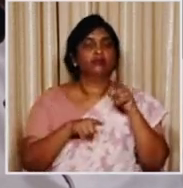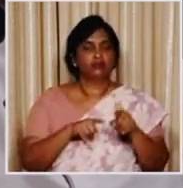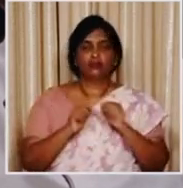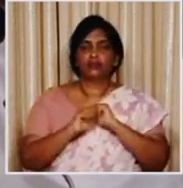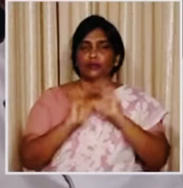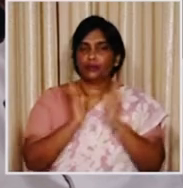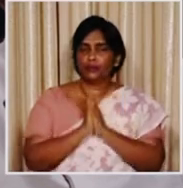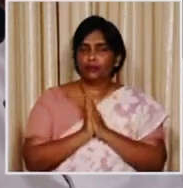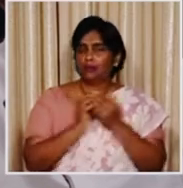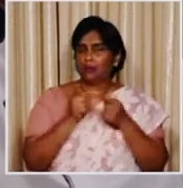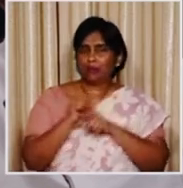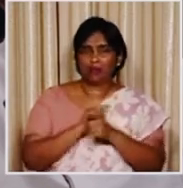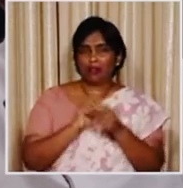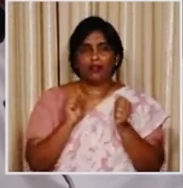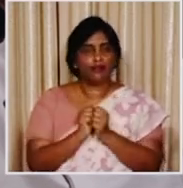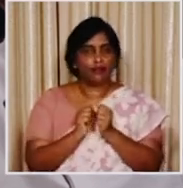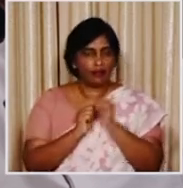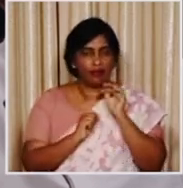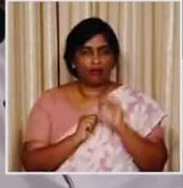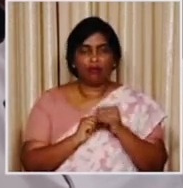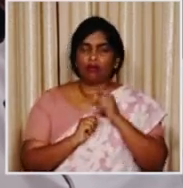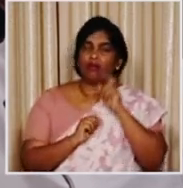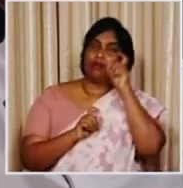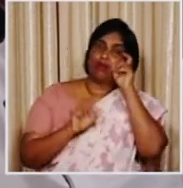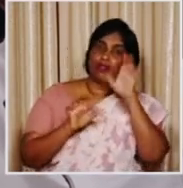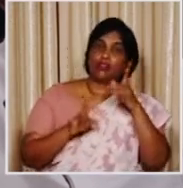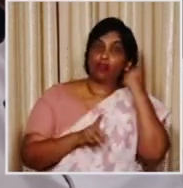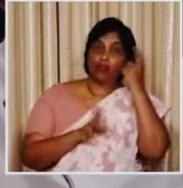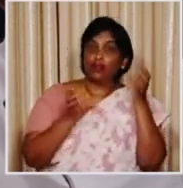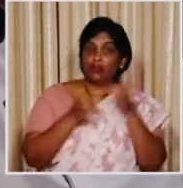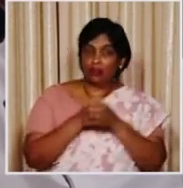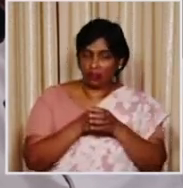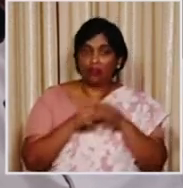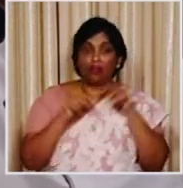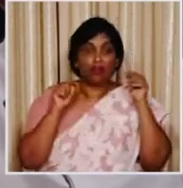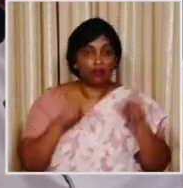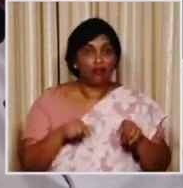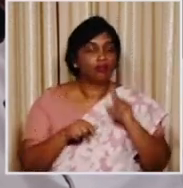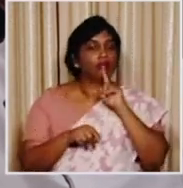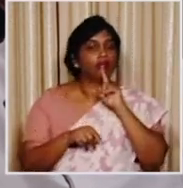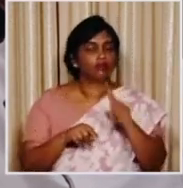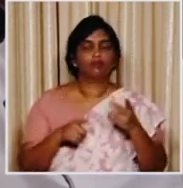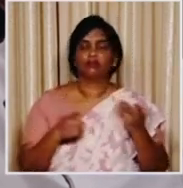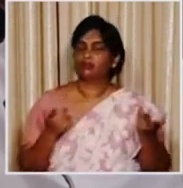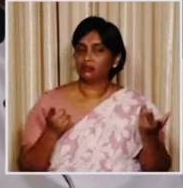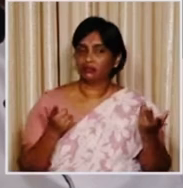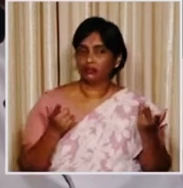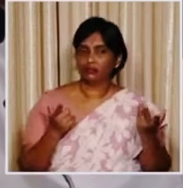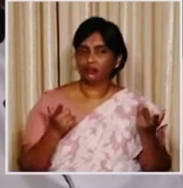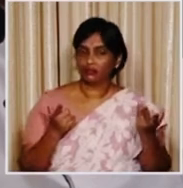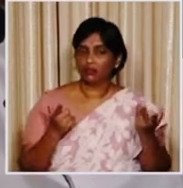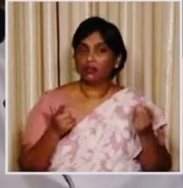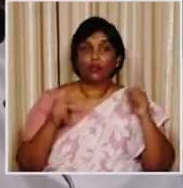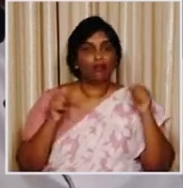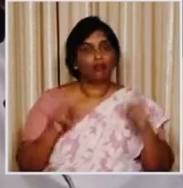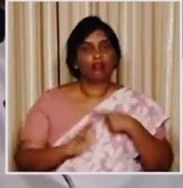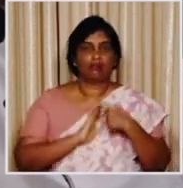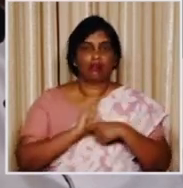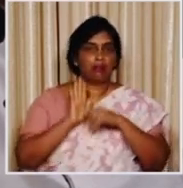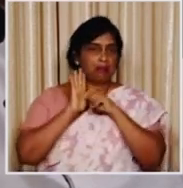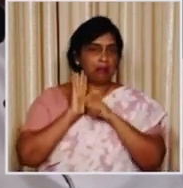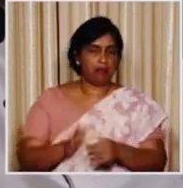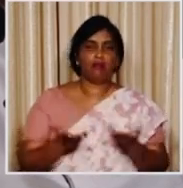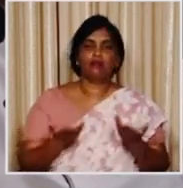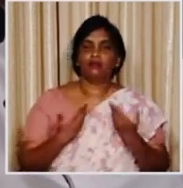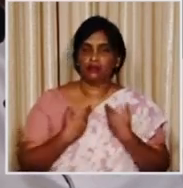ඔක්කොම කණේ රිංගල කරනකම් උඩ බලාගෙන හිටපු බුද්ධ්‍යාංශ දැන් ඇවිත් කියනවා දැන් අපි රට පාවා දෙන්න